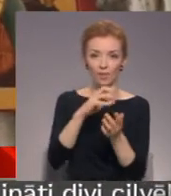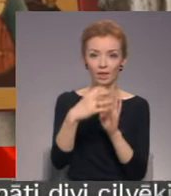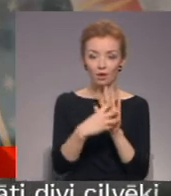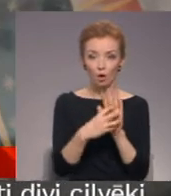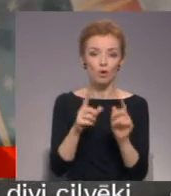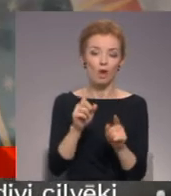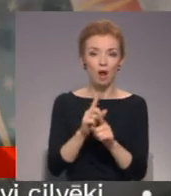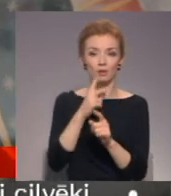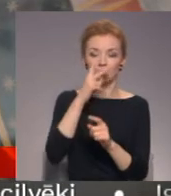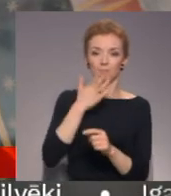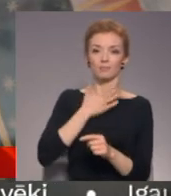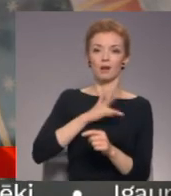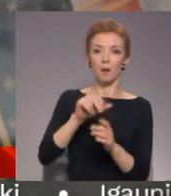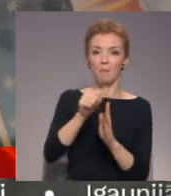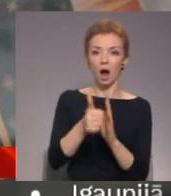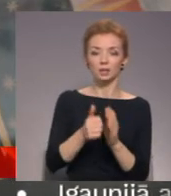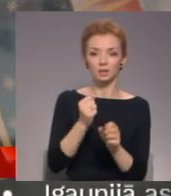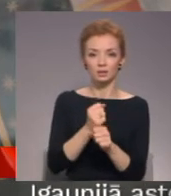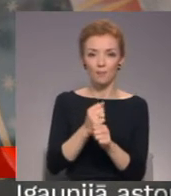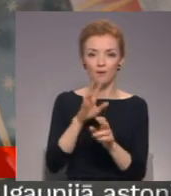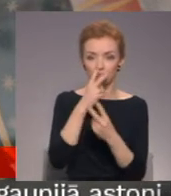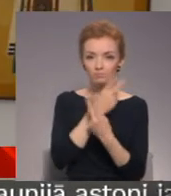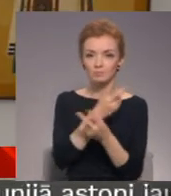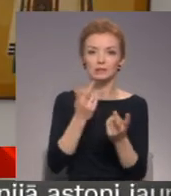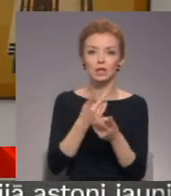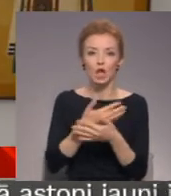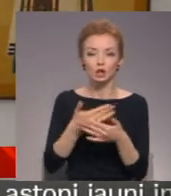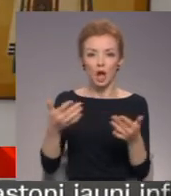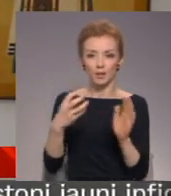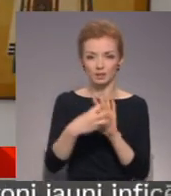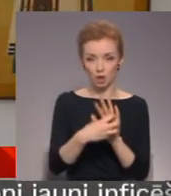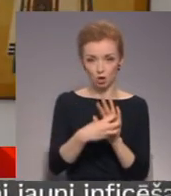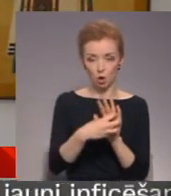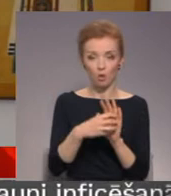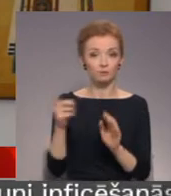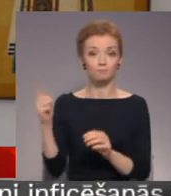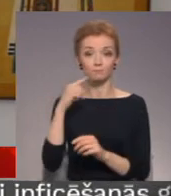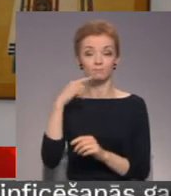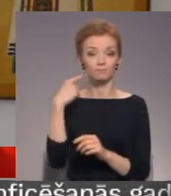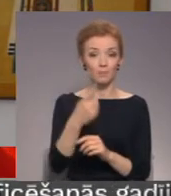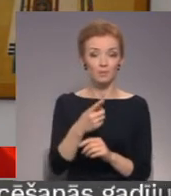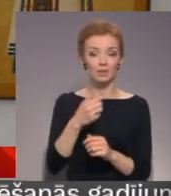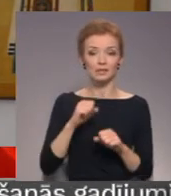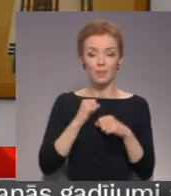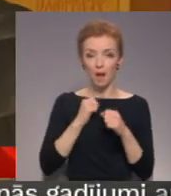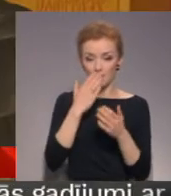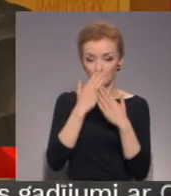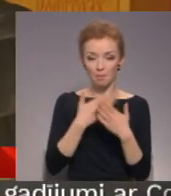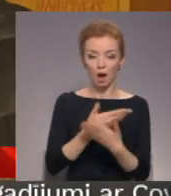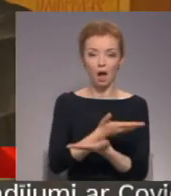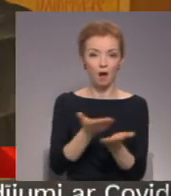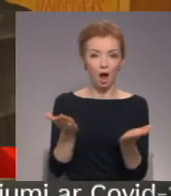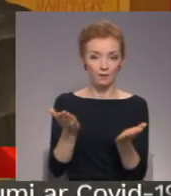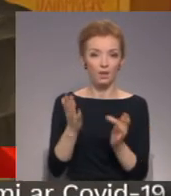baudīt kā mākslas darbu un dot ieskatu ikonu daudzveidībā. Šajā izstādē centāmies visu to tipoloģiju parādīt. Jēzus